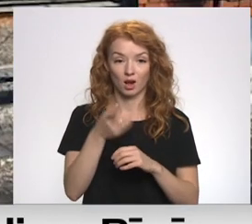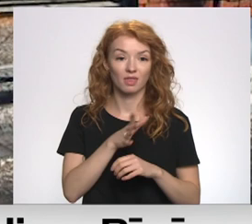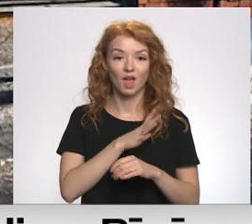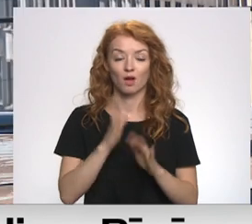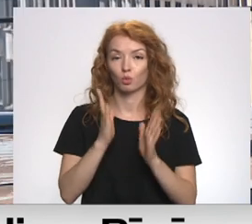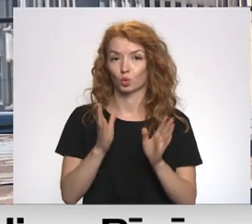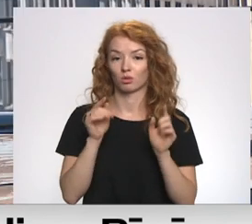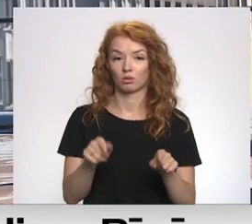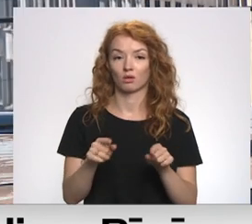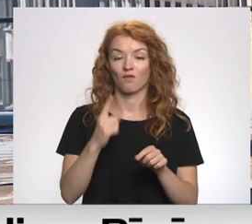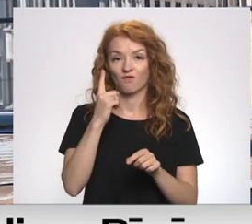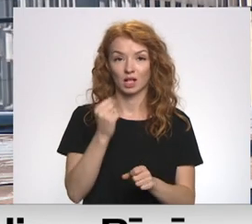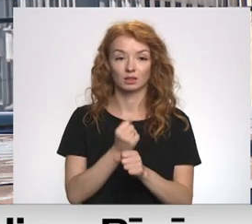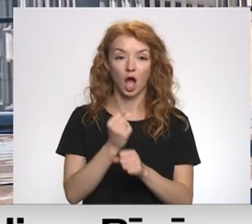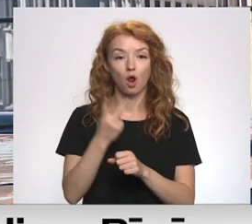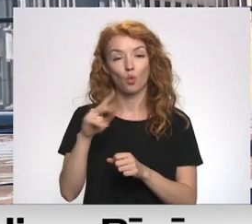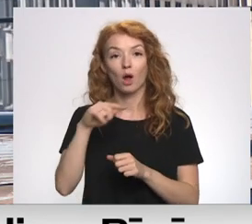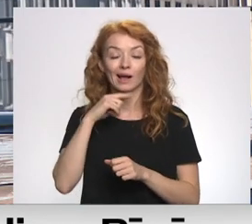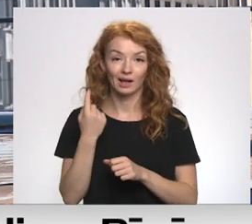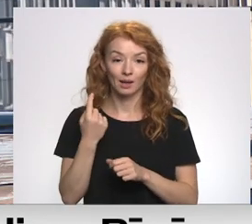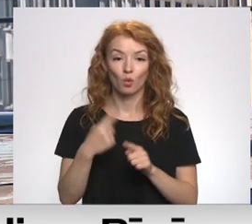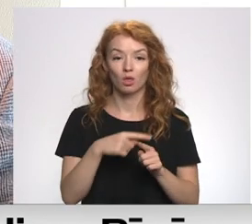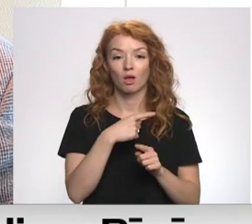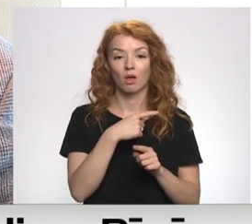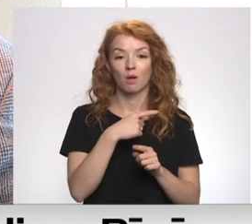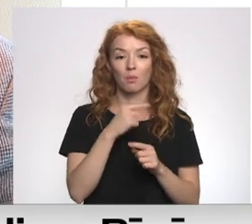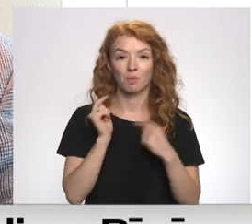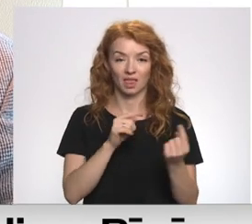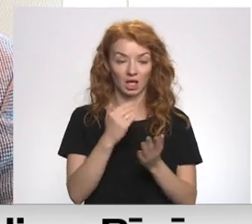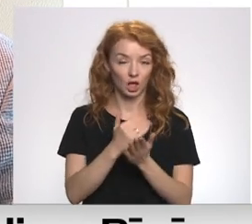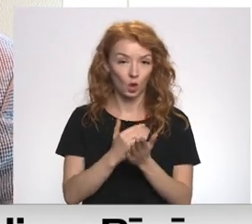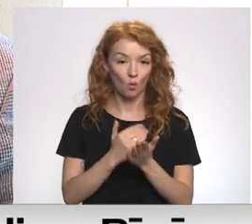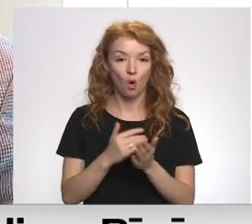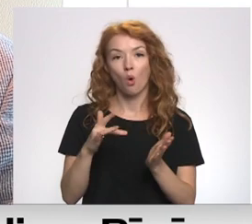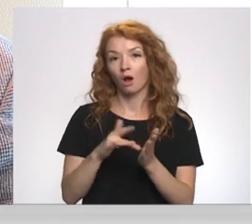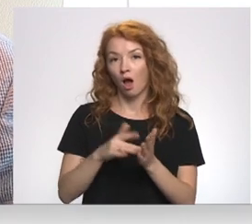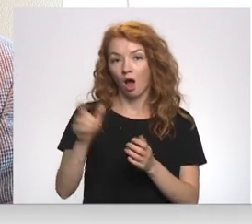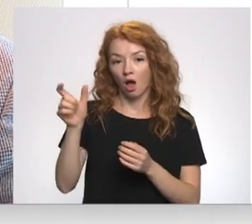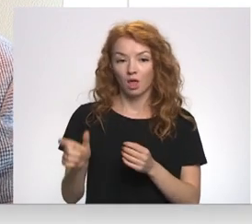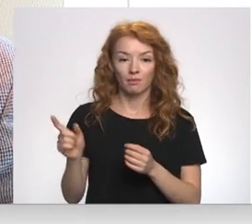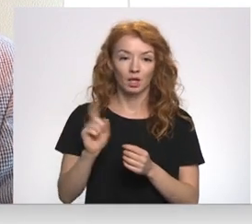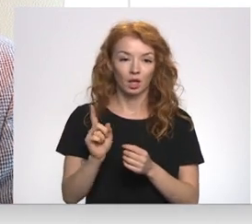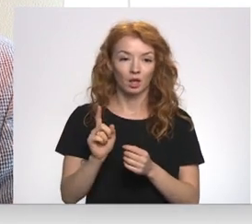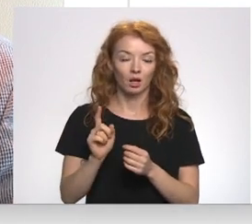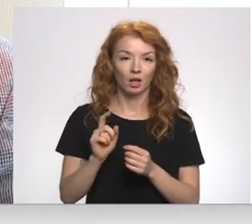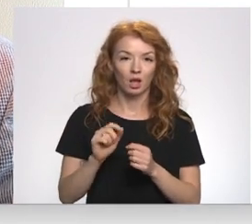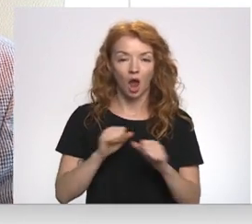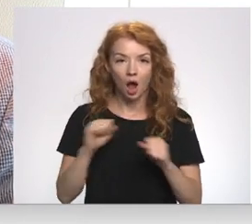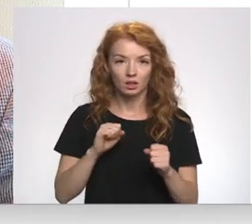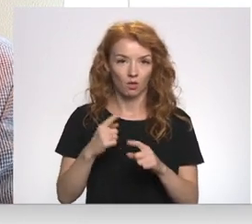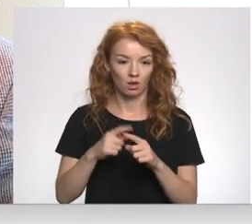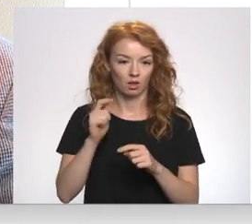viens dara to, ko vēlās, visu dara pretlikumīgi, un kādam ir jāskrien un slēgt ar pātadziņu un tā